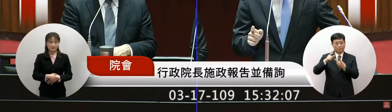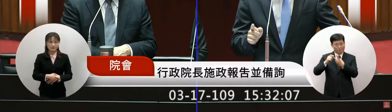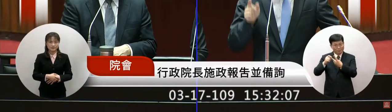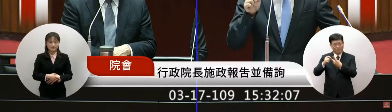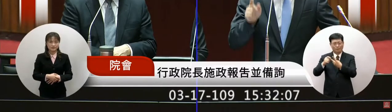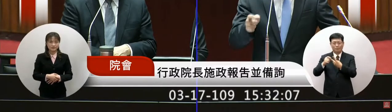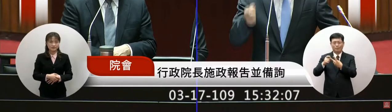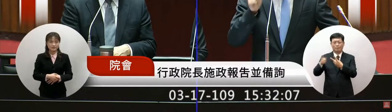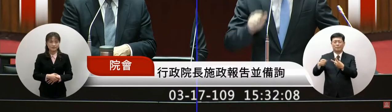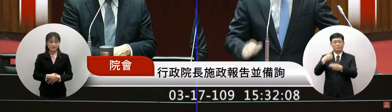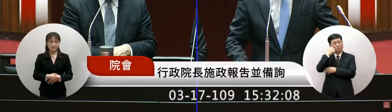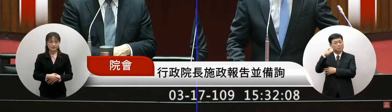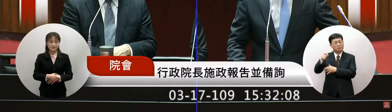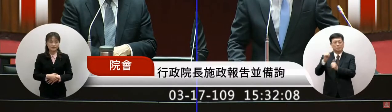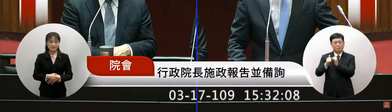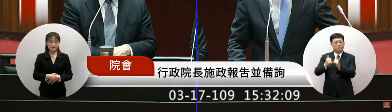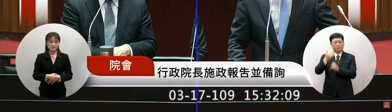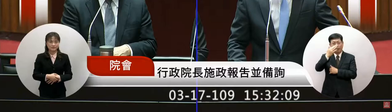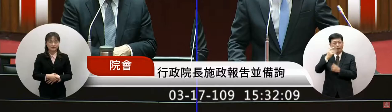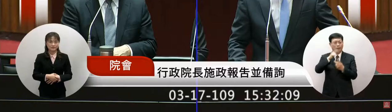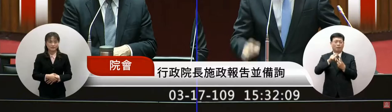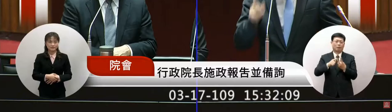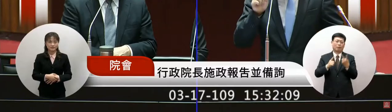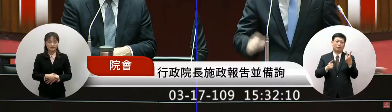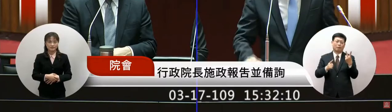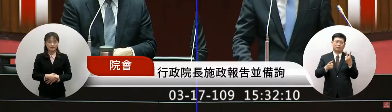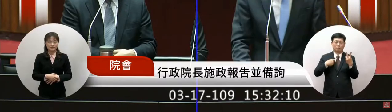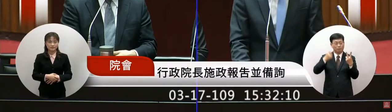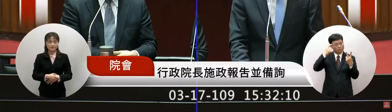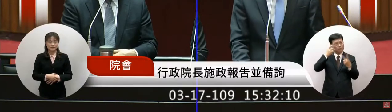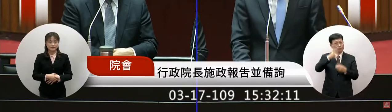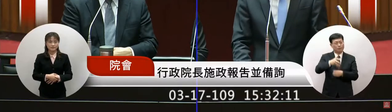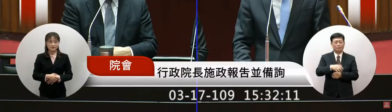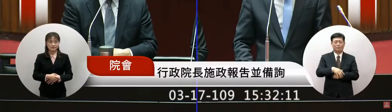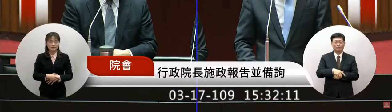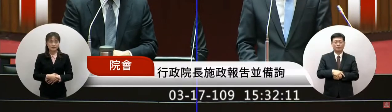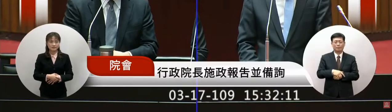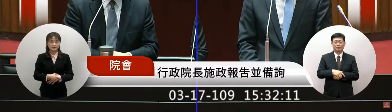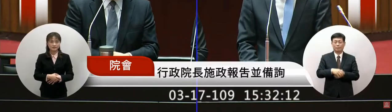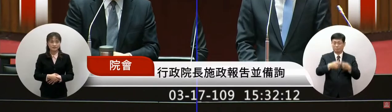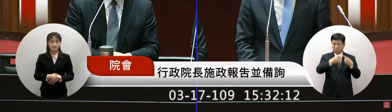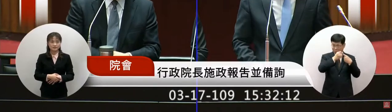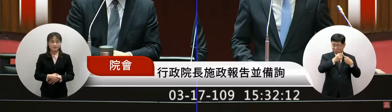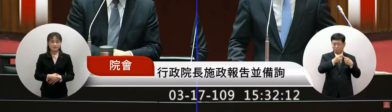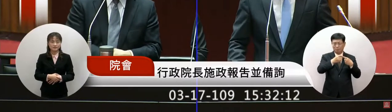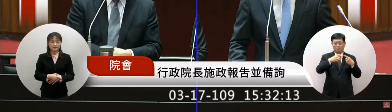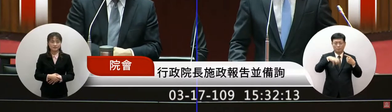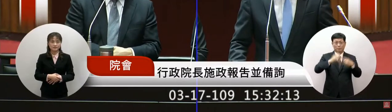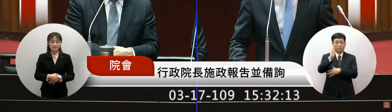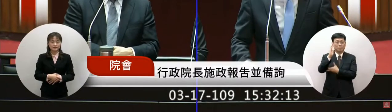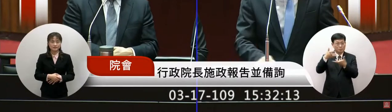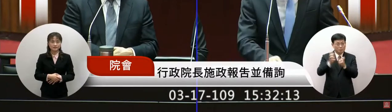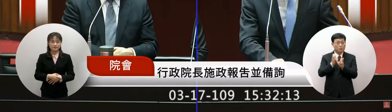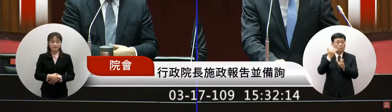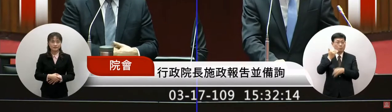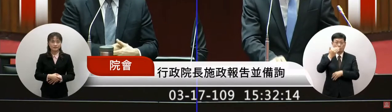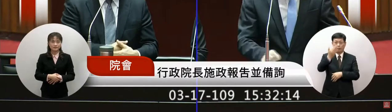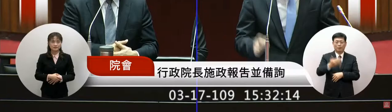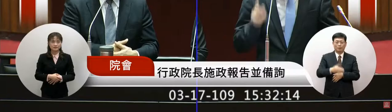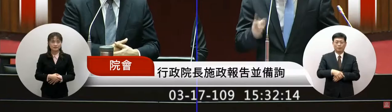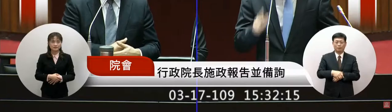一个带遐的民众赢，吼、哦！啊，我即摆甲你请教，头一个结果赖进波来